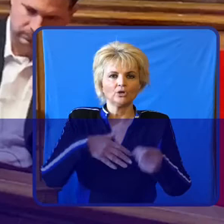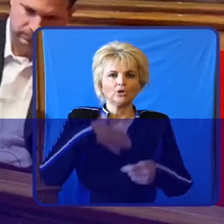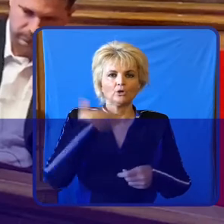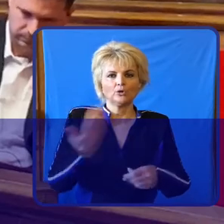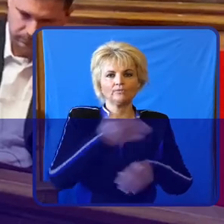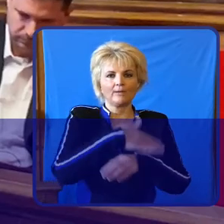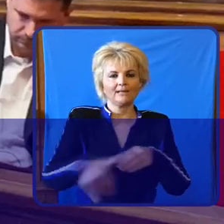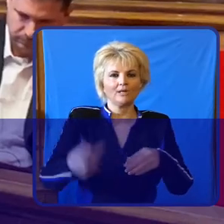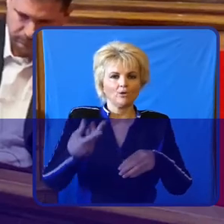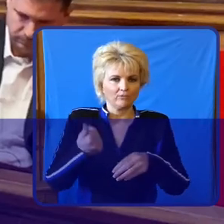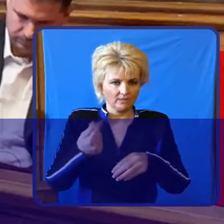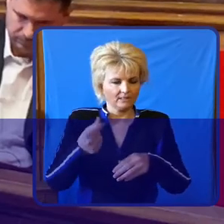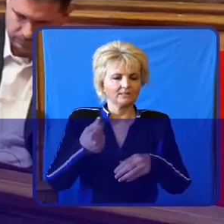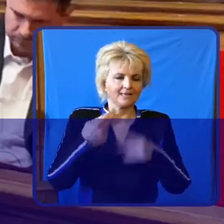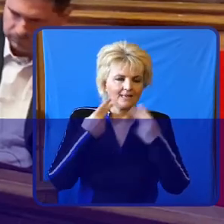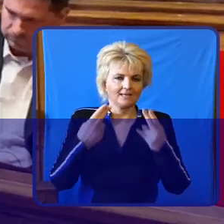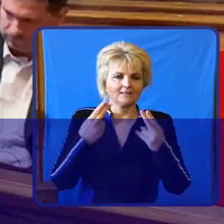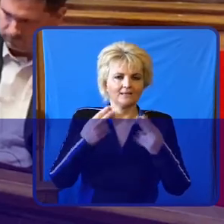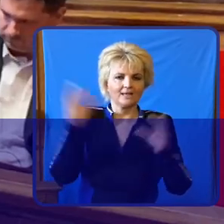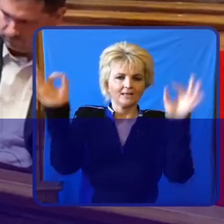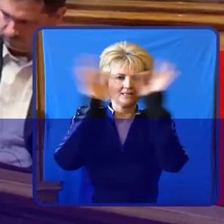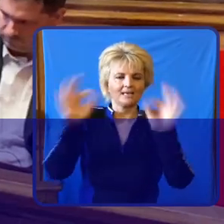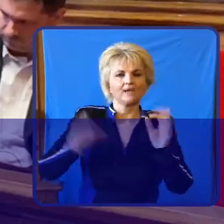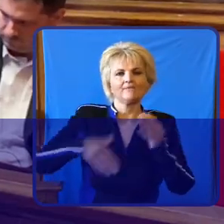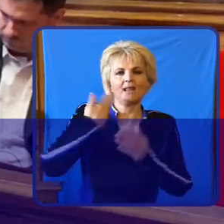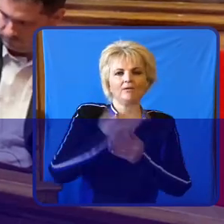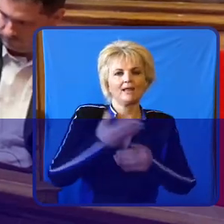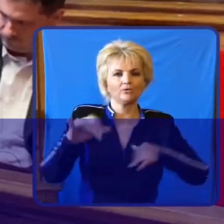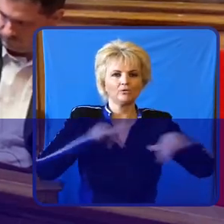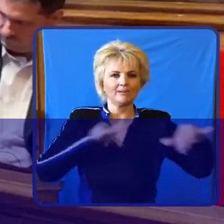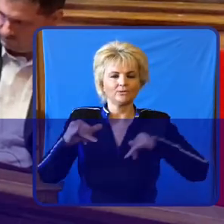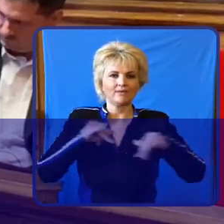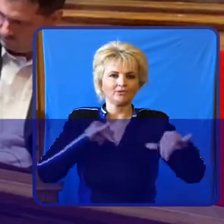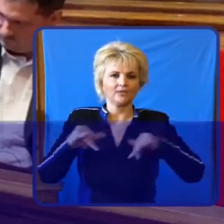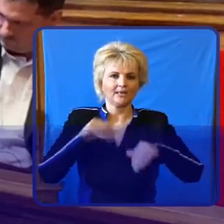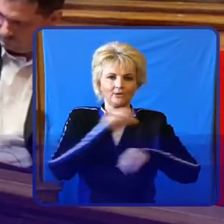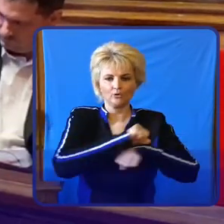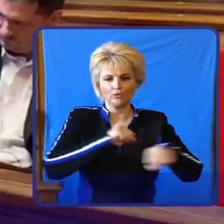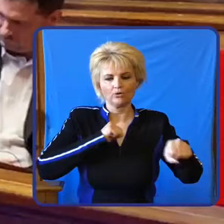millió forintot tesz ki, amit egy cég ajánlott fel Hódműzővásárhelyi